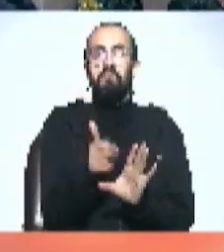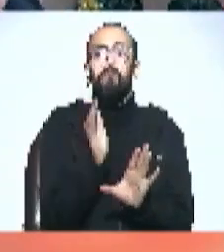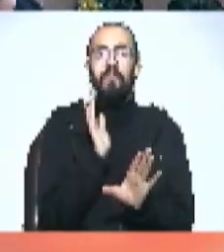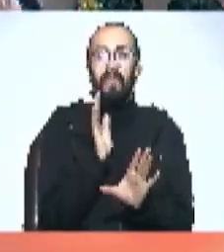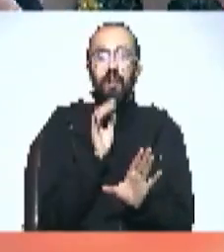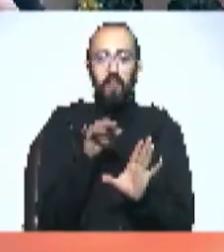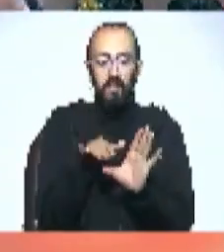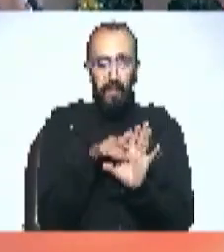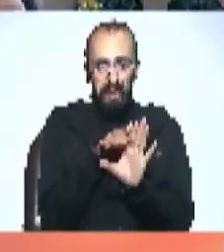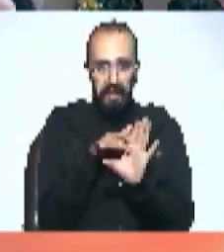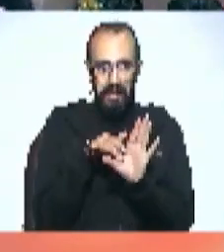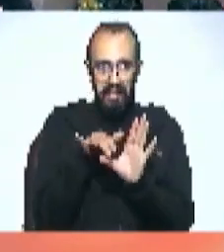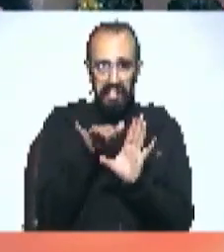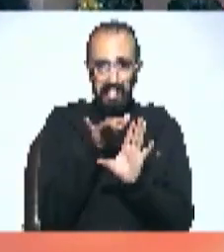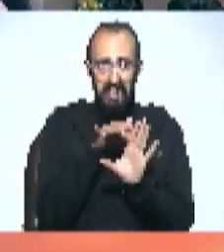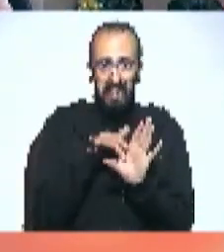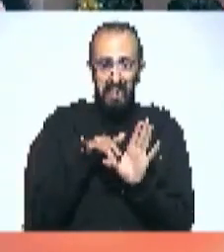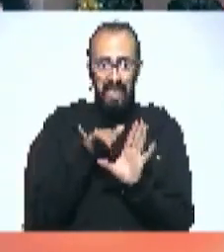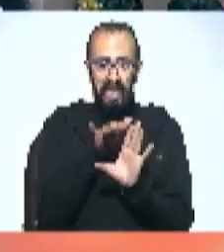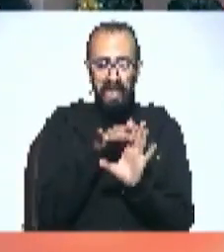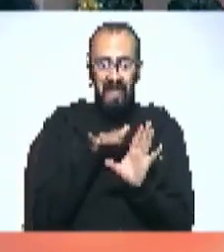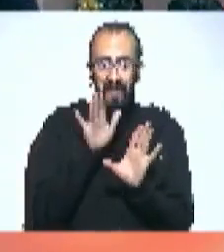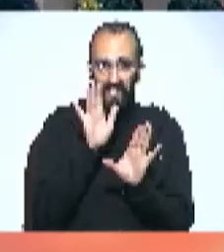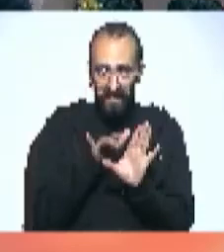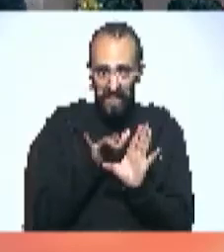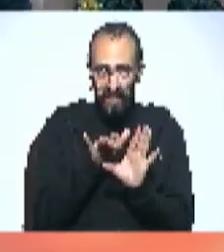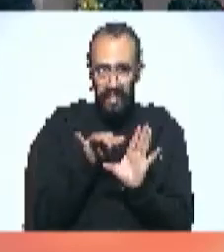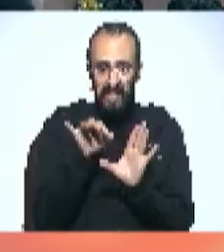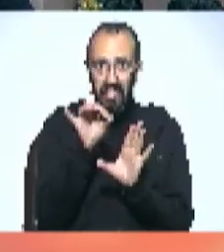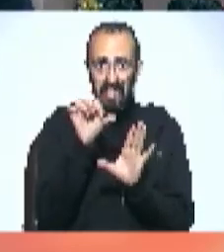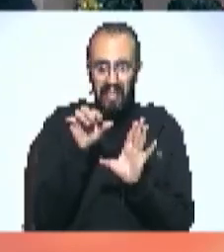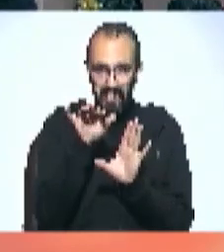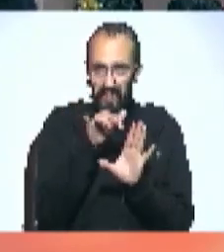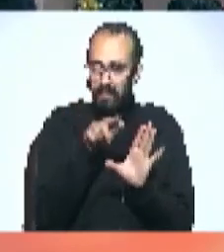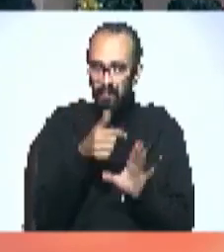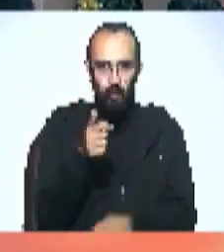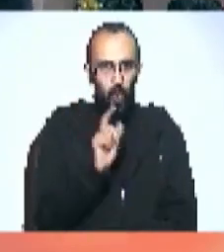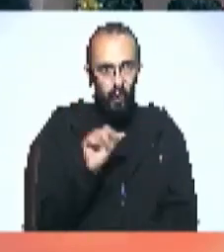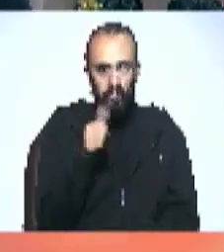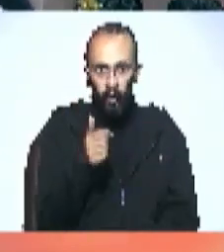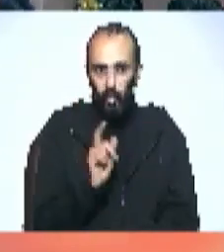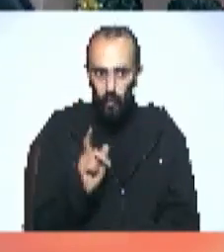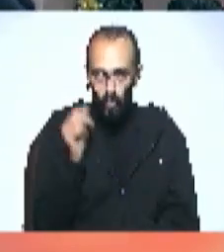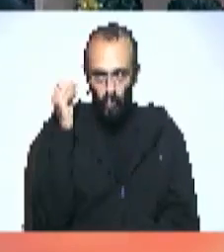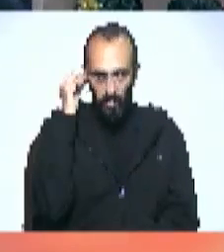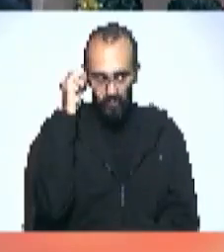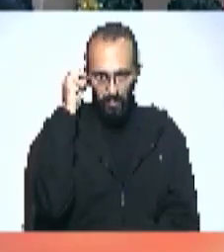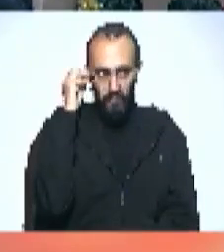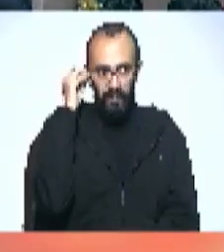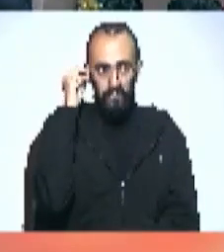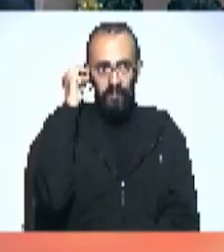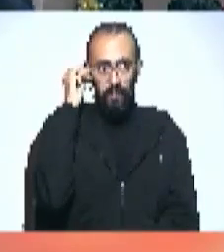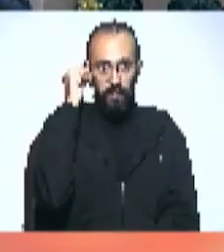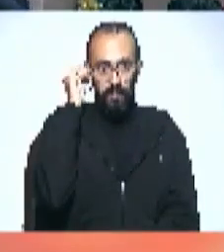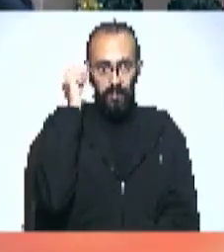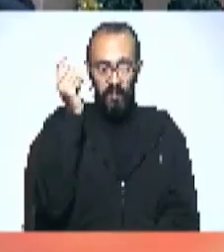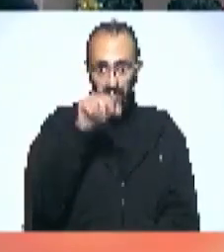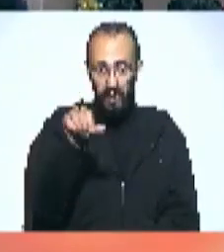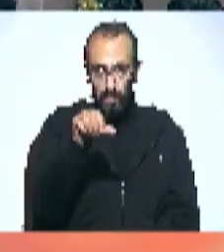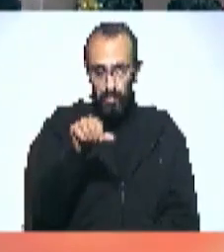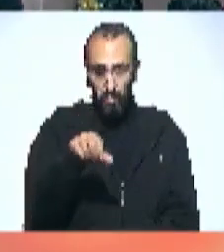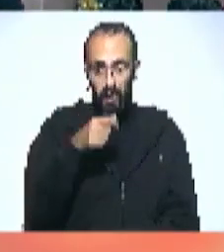كويس. لو لقينا الجدار بتاعه الكوبايه عليها يبقى ده مش كويس. وطبعا حته الافتر تيست دي من